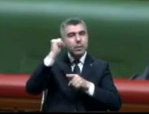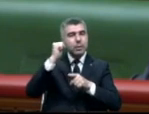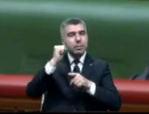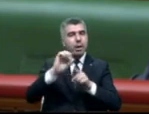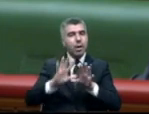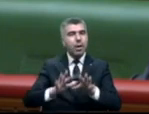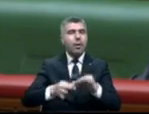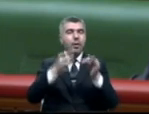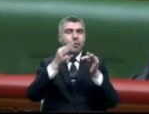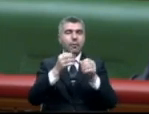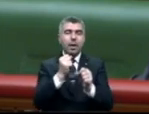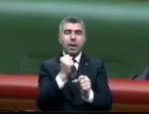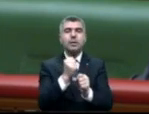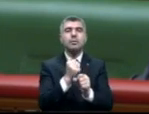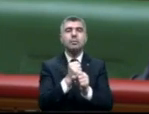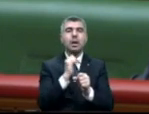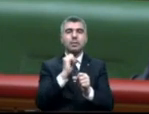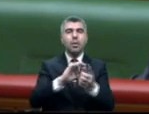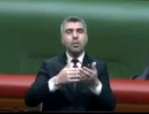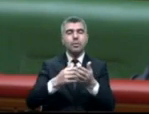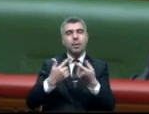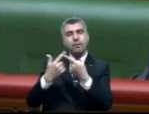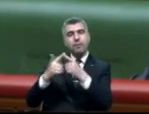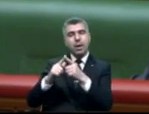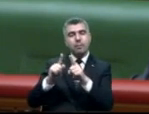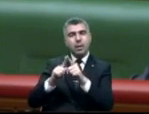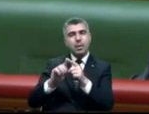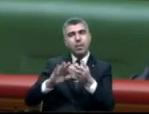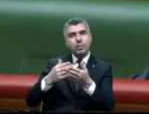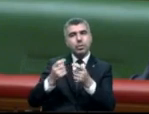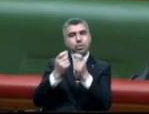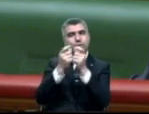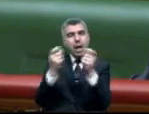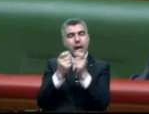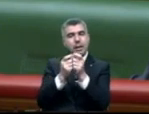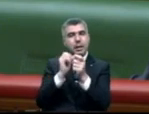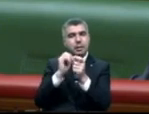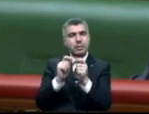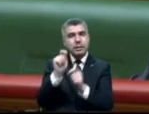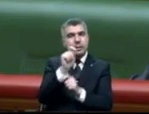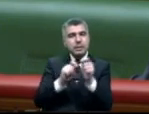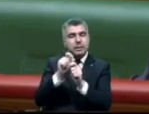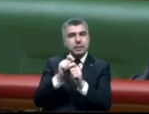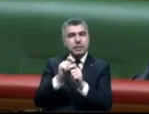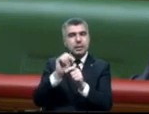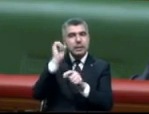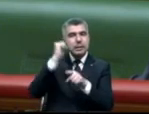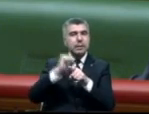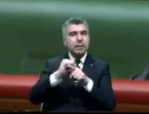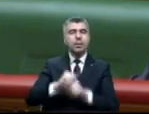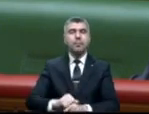من خلال العمل بطريقة منهجية لتطوير العلاقة بين المقاولة ومنظومة التكوين